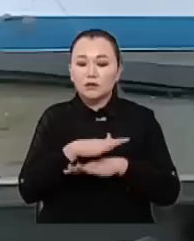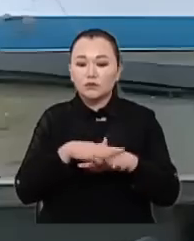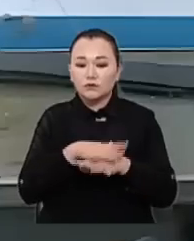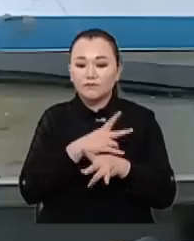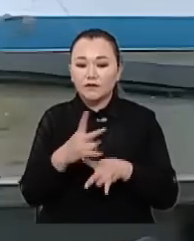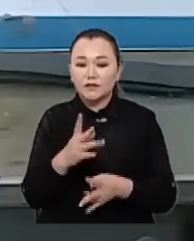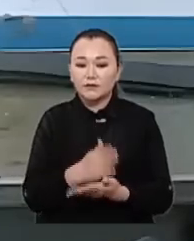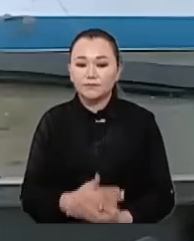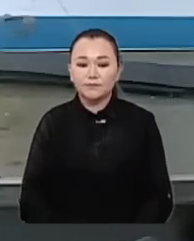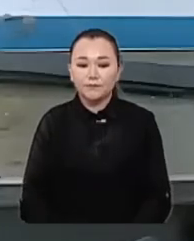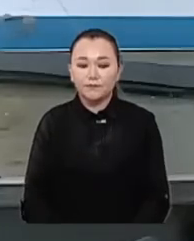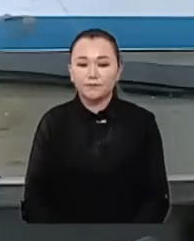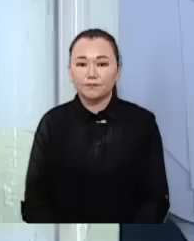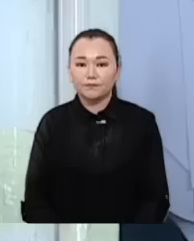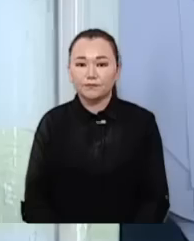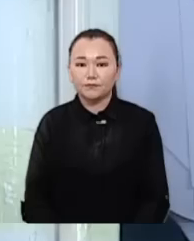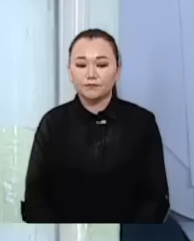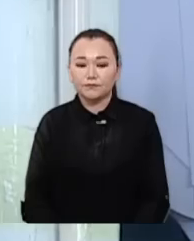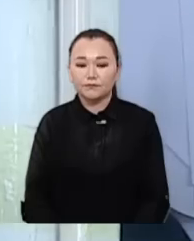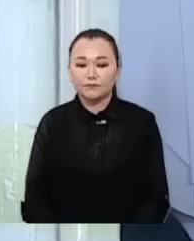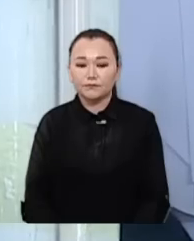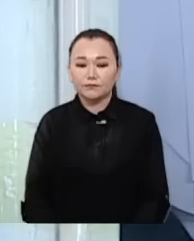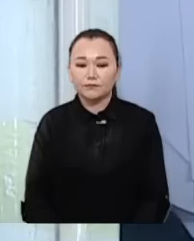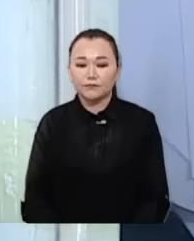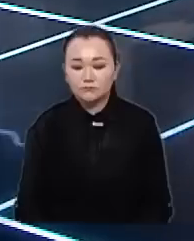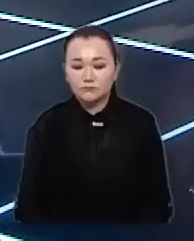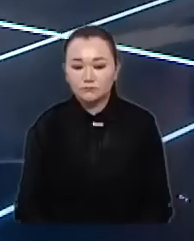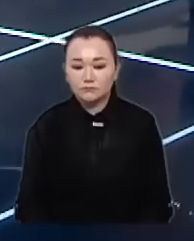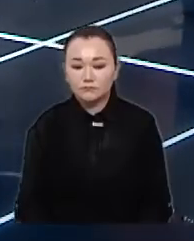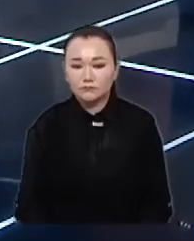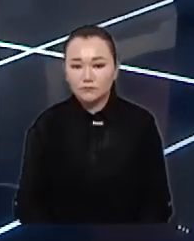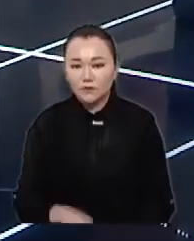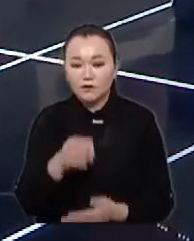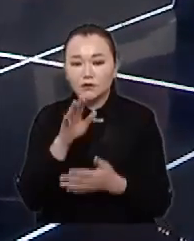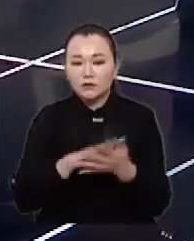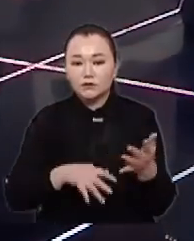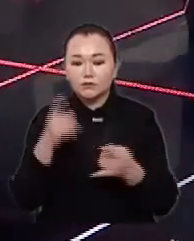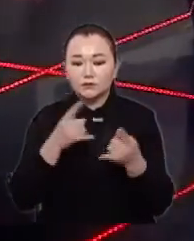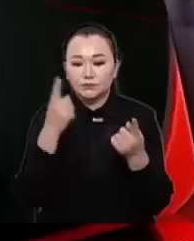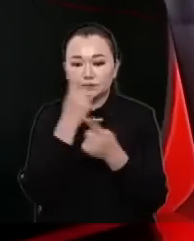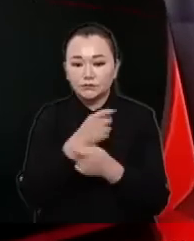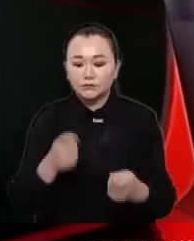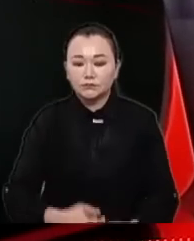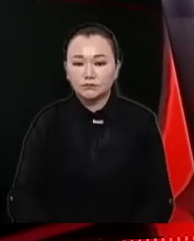отыр. Нұрболат Жаңабекұлы, Информбюро. Тікелей эфирде Информбюро.